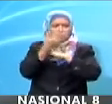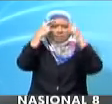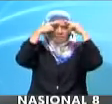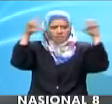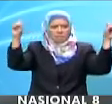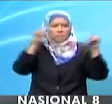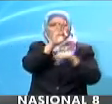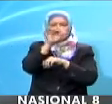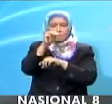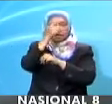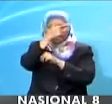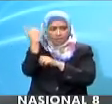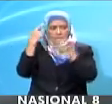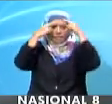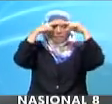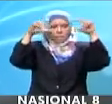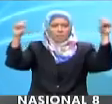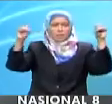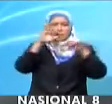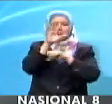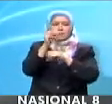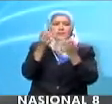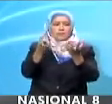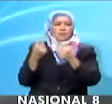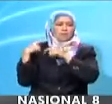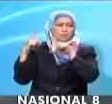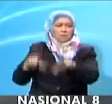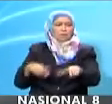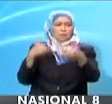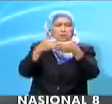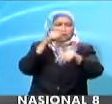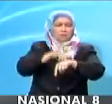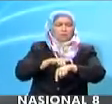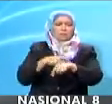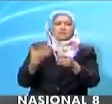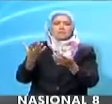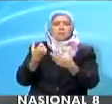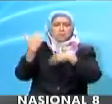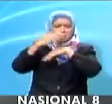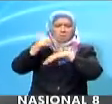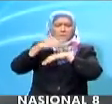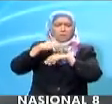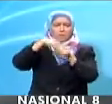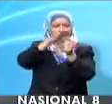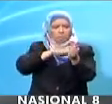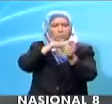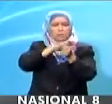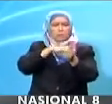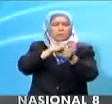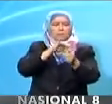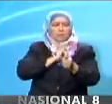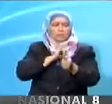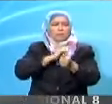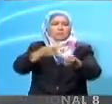FAM nak letak jawatan dalam masa terdekat. Tengah pujuk sangat sampai datang sini bagi